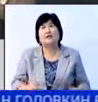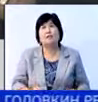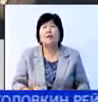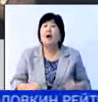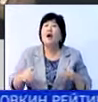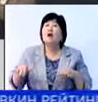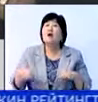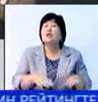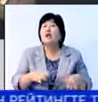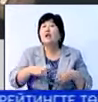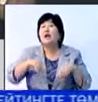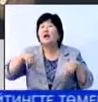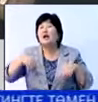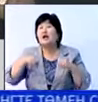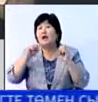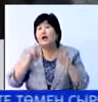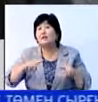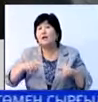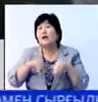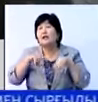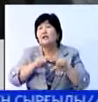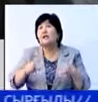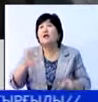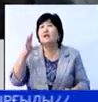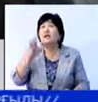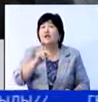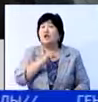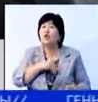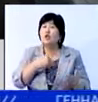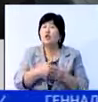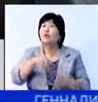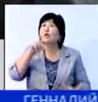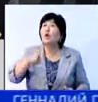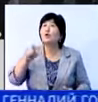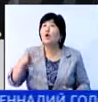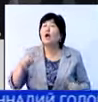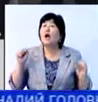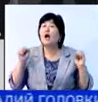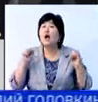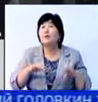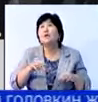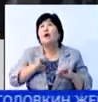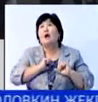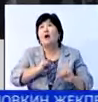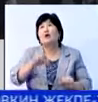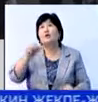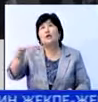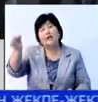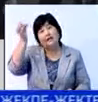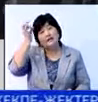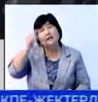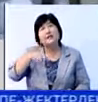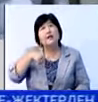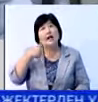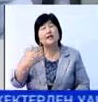Шара кәсіптік техникалық білім беру саласында кеңес жылдарынан бастап еңбек еткен тұлғалардың басын қосты. Қайраткер туралы естеліктер